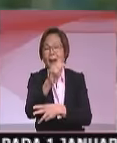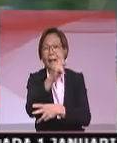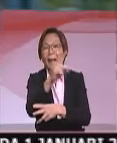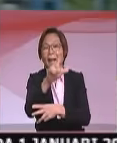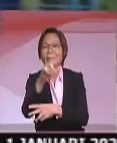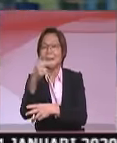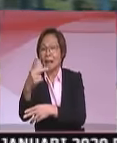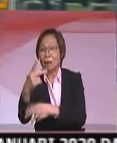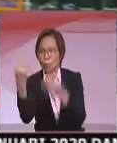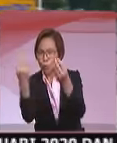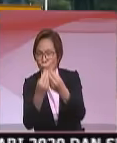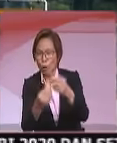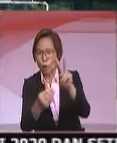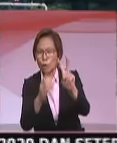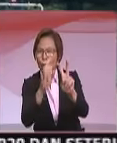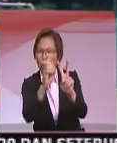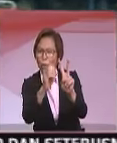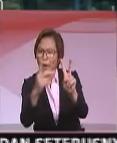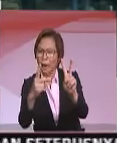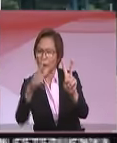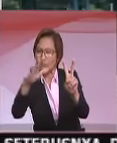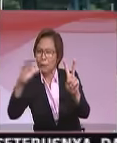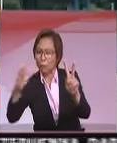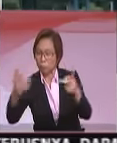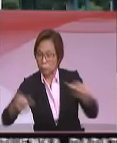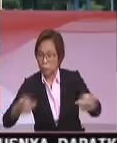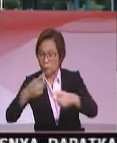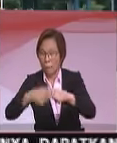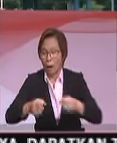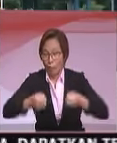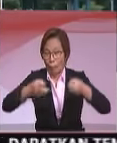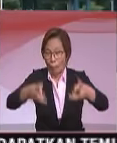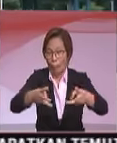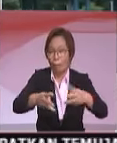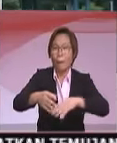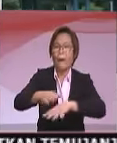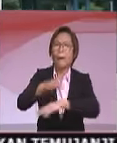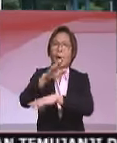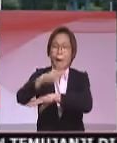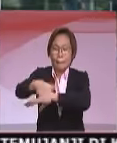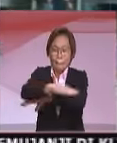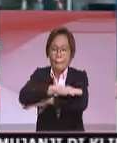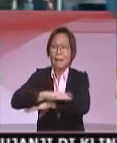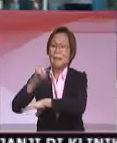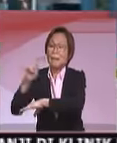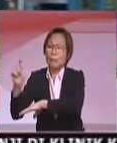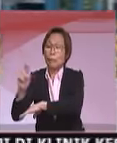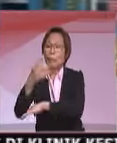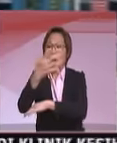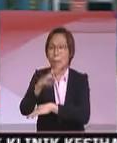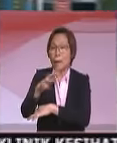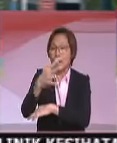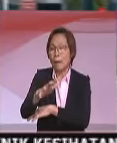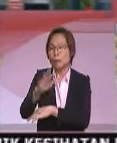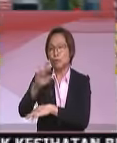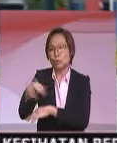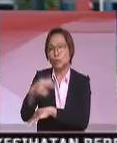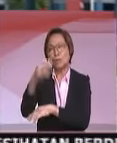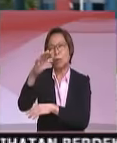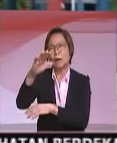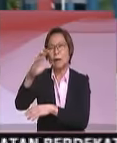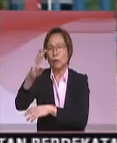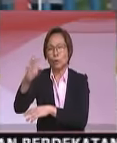dianggar berjumlah 20,500 kenderaan. Manakala lebuh raya Pantai Timur Fasa 1 sebanyak 15,600